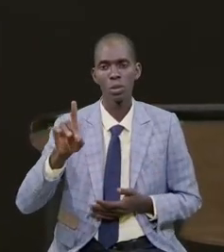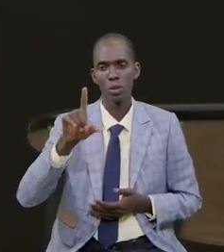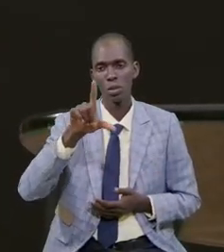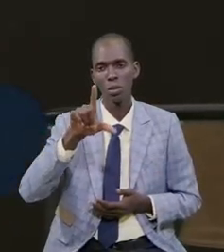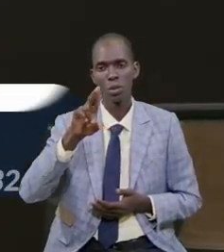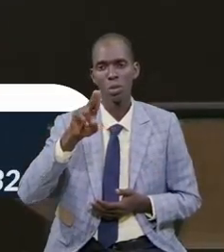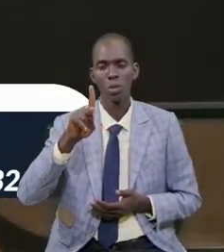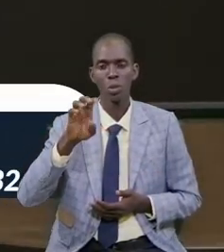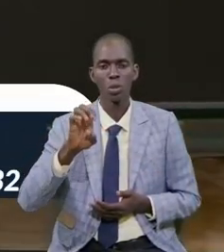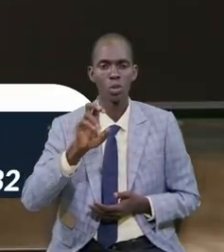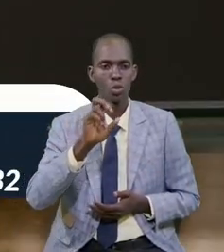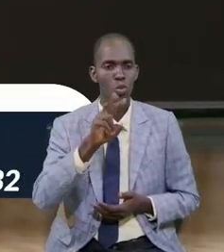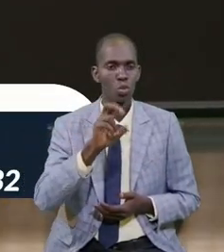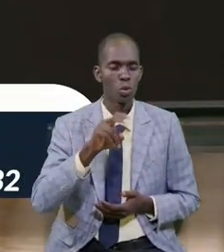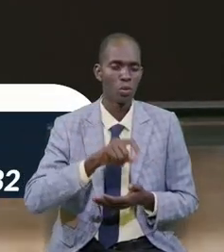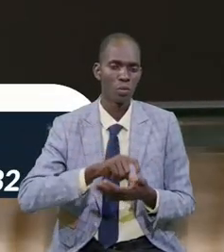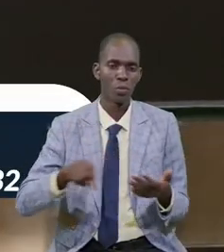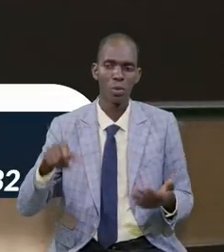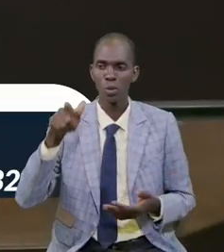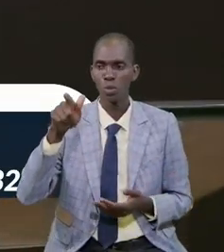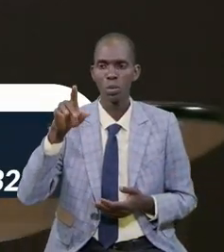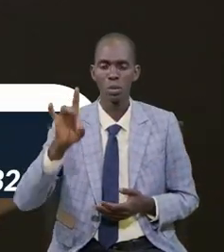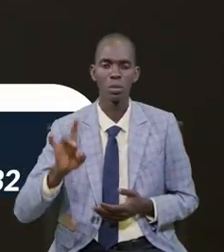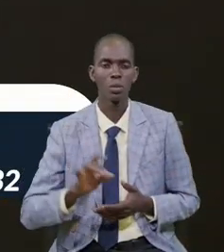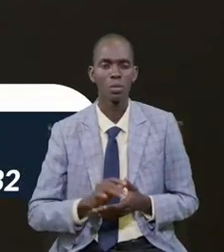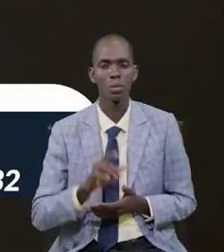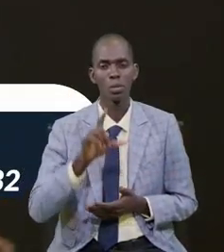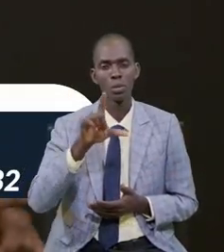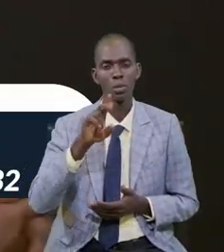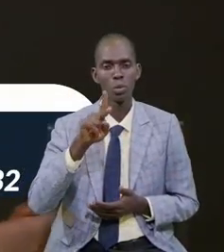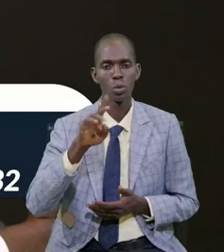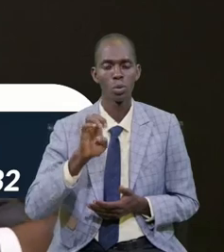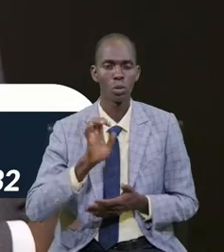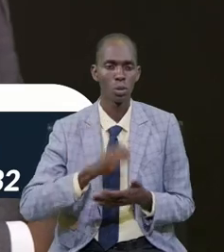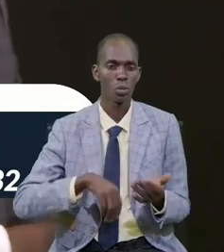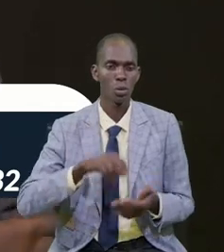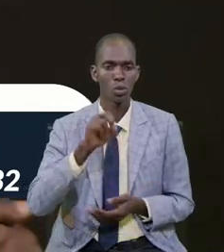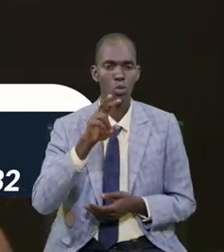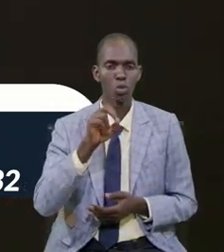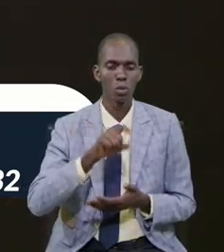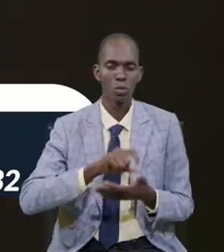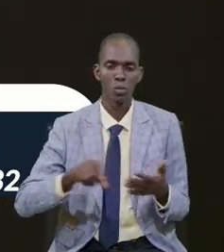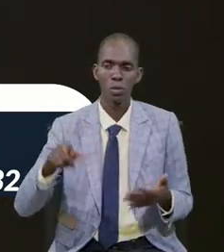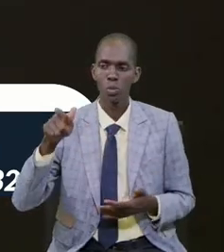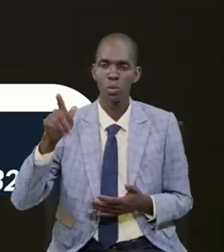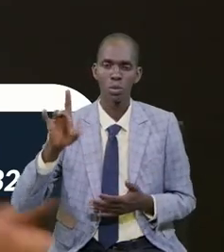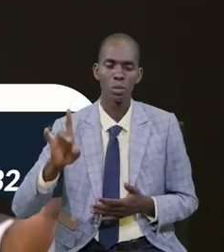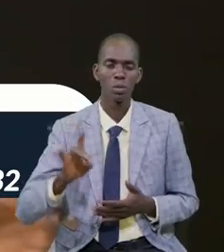28, Luc 12, nous lisons le verset,